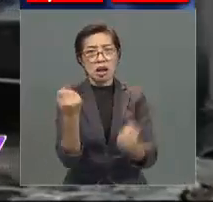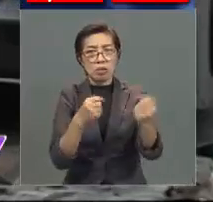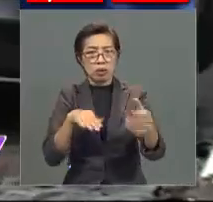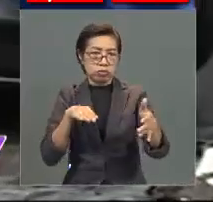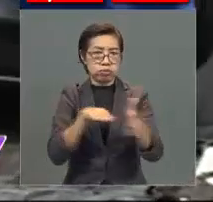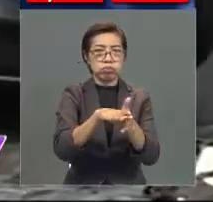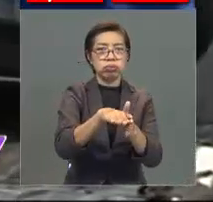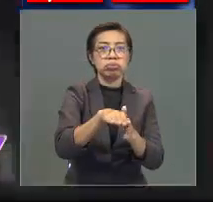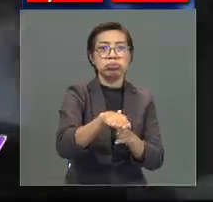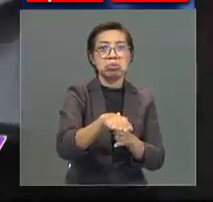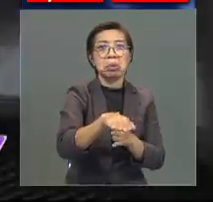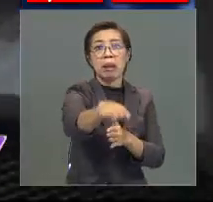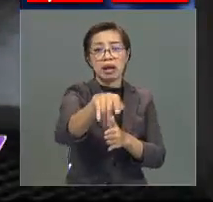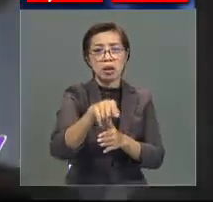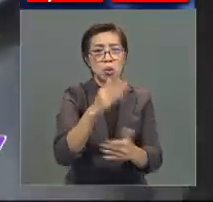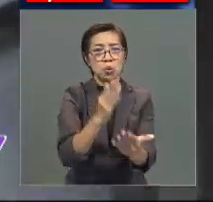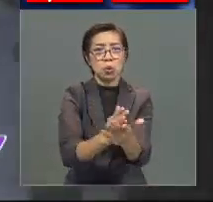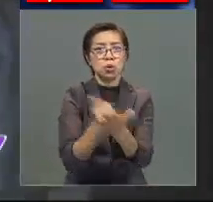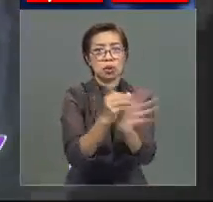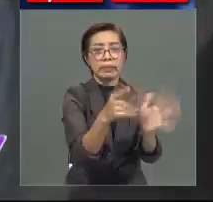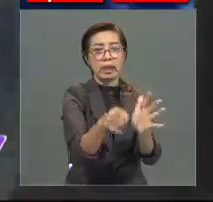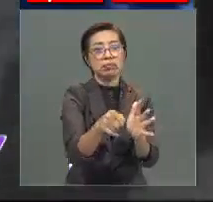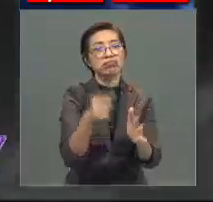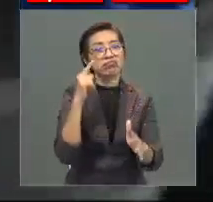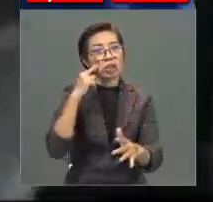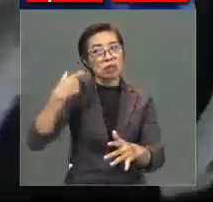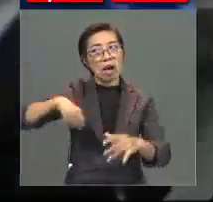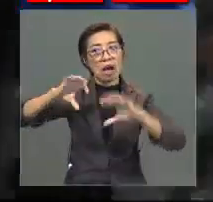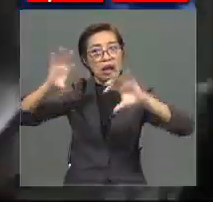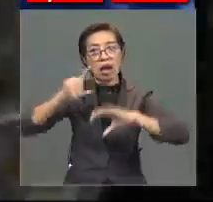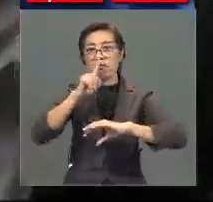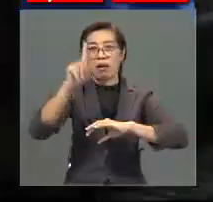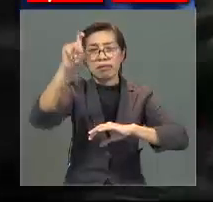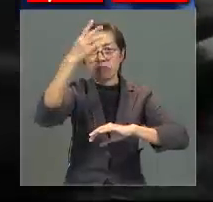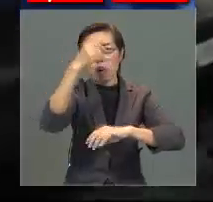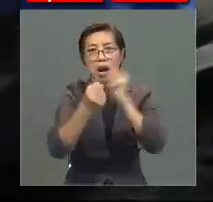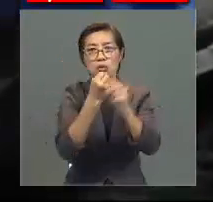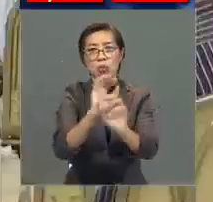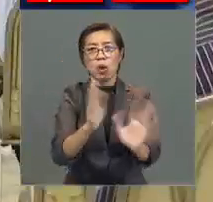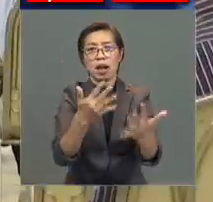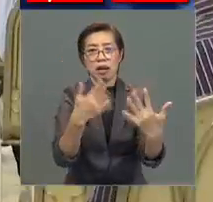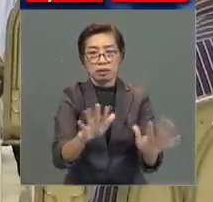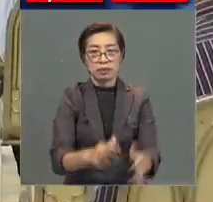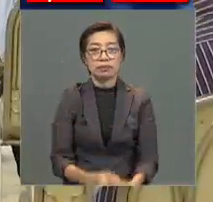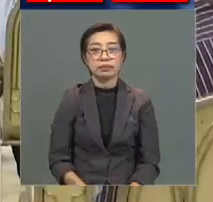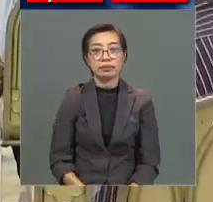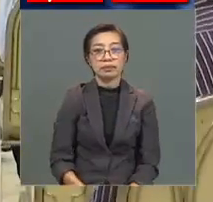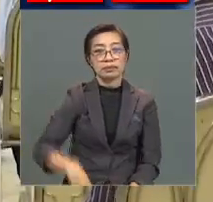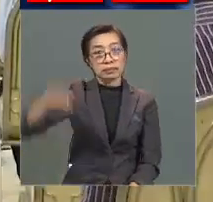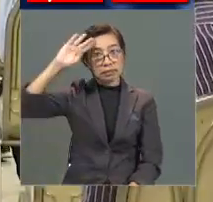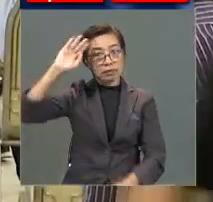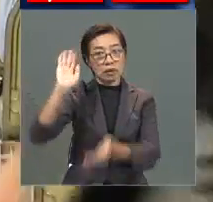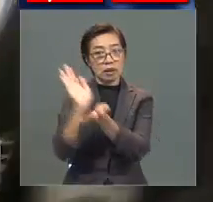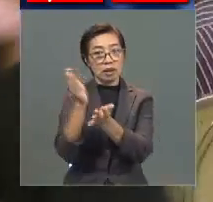เหลืออัยการไม่สามารถสั่งฟ้องได้เพราะว่าคดีนั้นขาดอายุความไปแล้วทั้งนี้พลตำรวจเอกจักรทิพย์ชัยจินดา